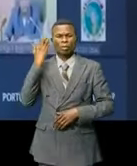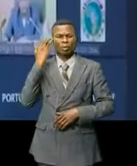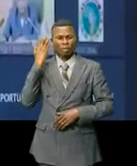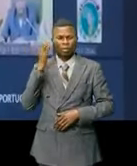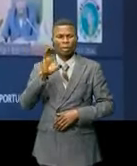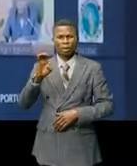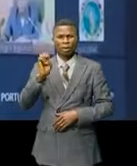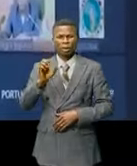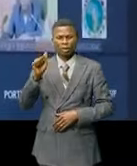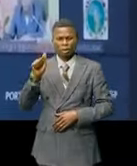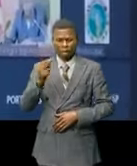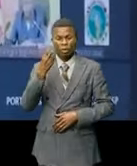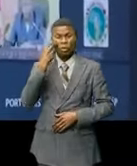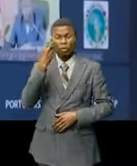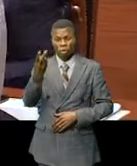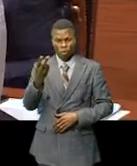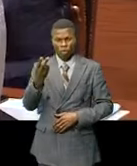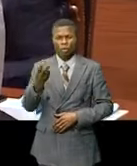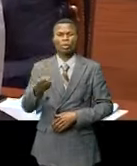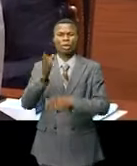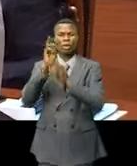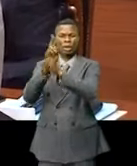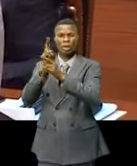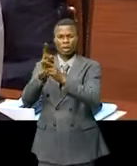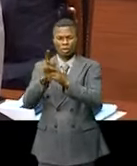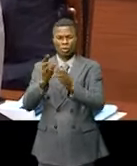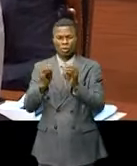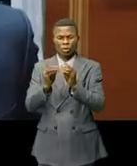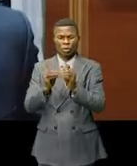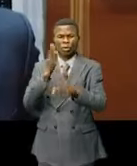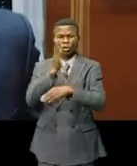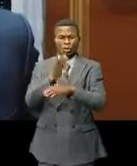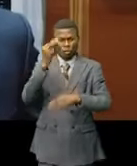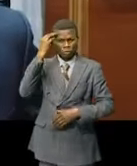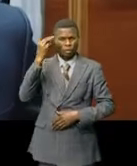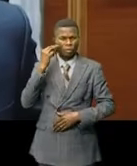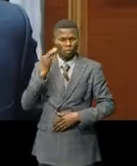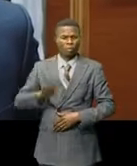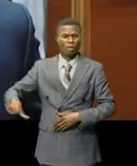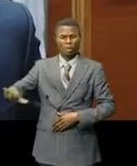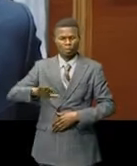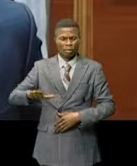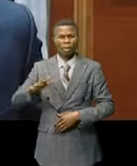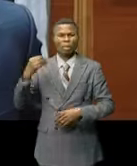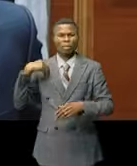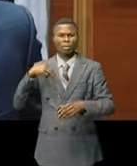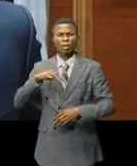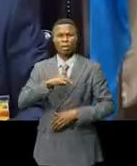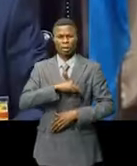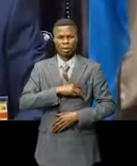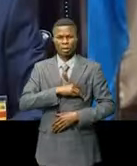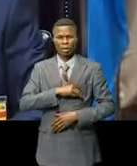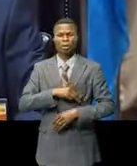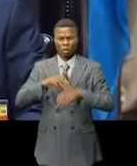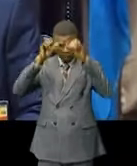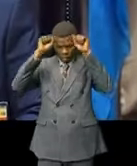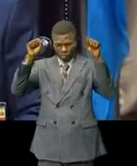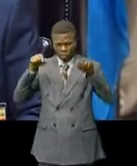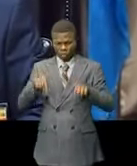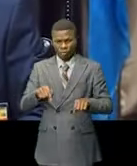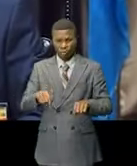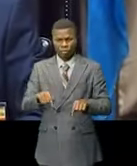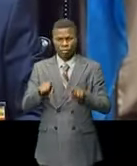ont suivi la présentation du rapport de la session ordinaire du Conseil de ministres des États membres, tenu la veille sous la présidence de Jean-Claude